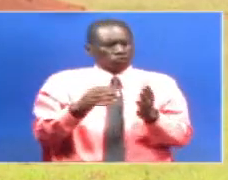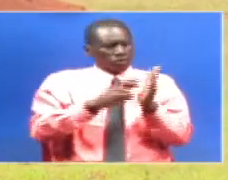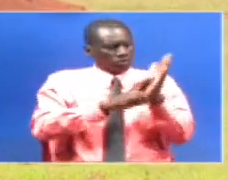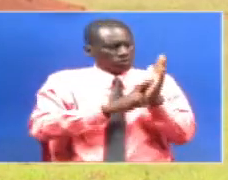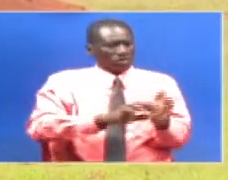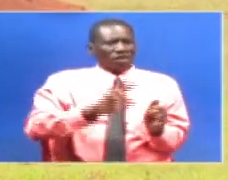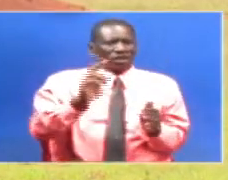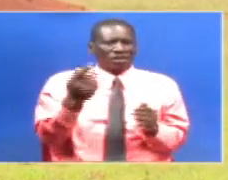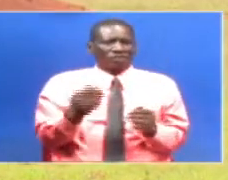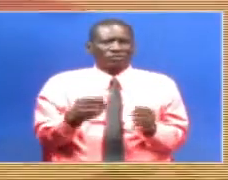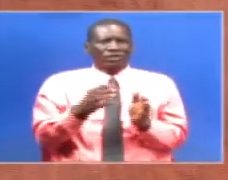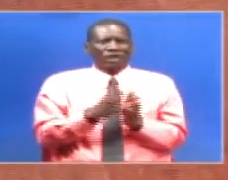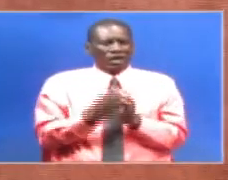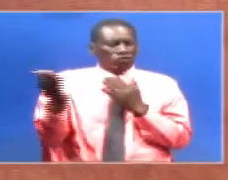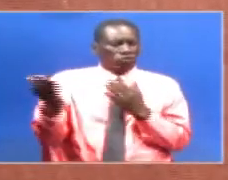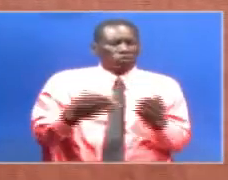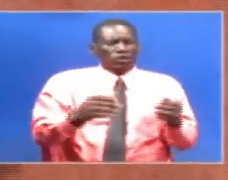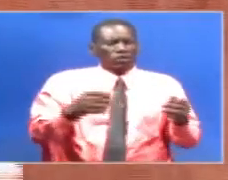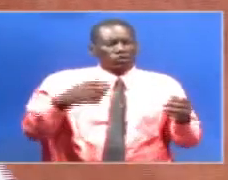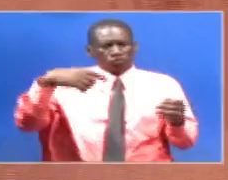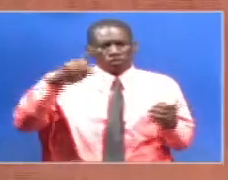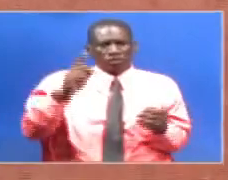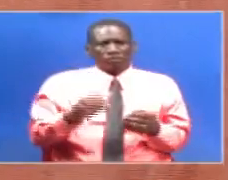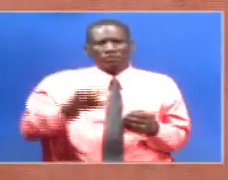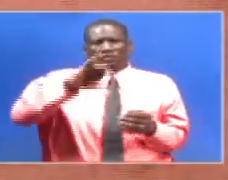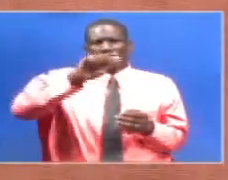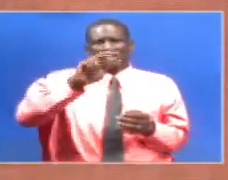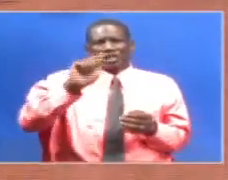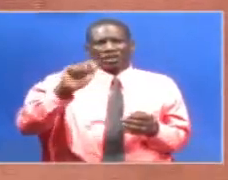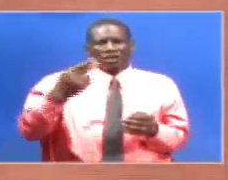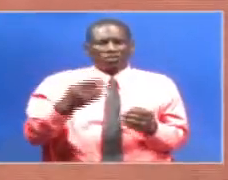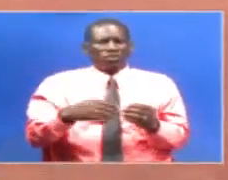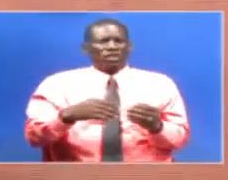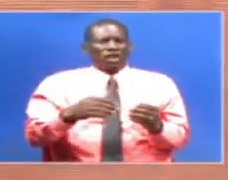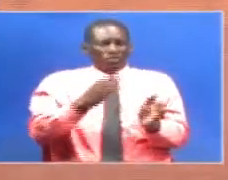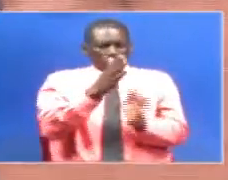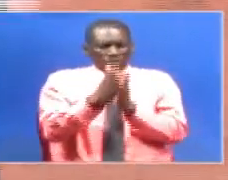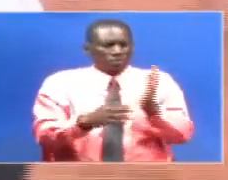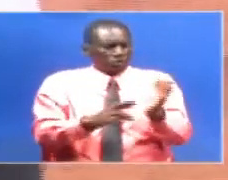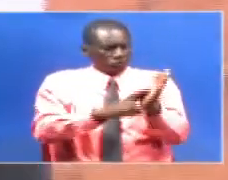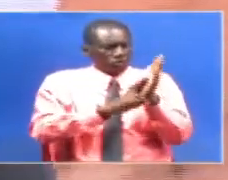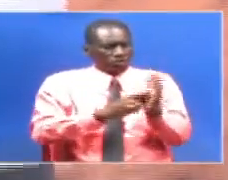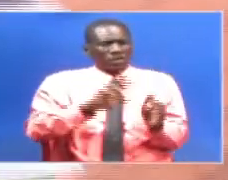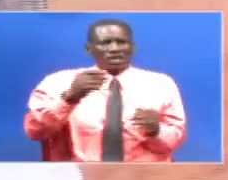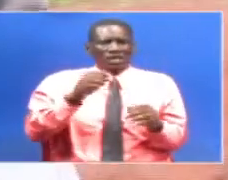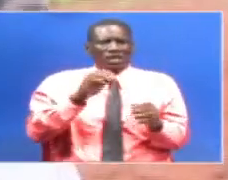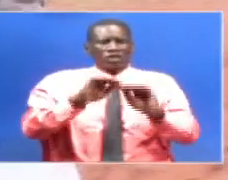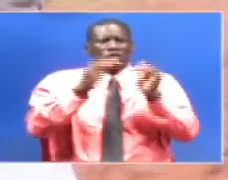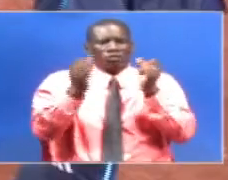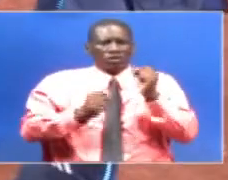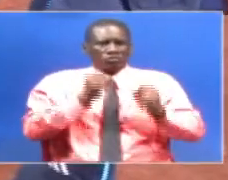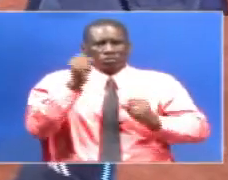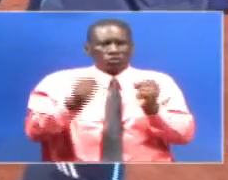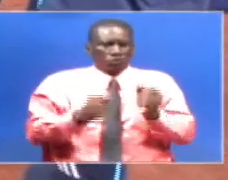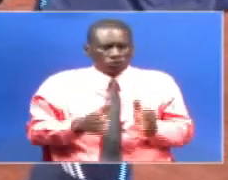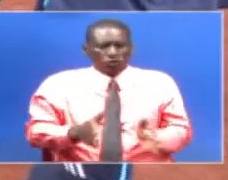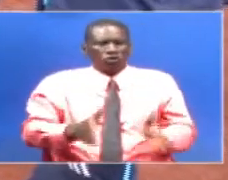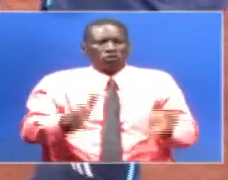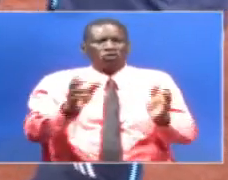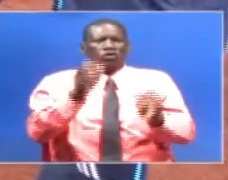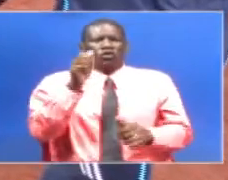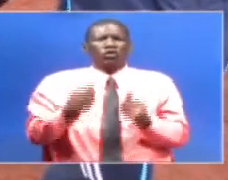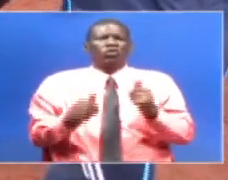Kenya na kuleta ushindi. Jonath amejiandaa kuwakilisha Kenya katika mashindano ya dunia ya barabarani